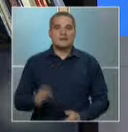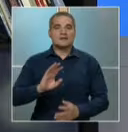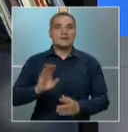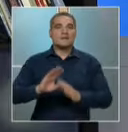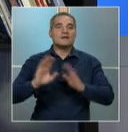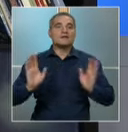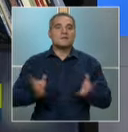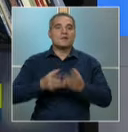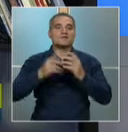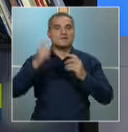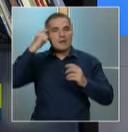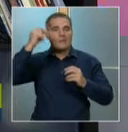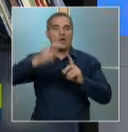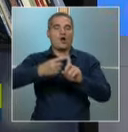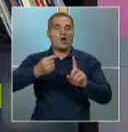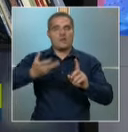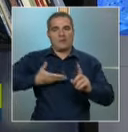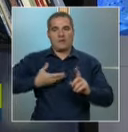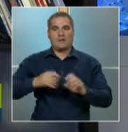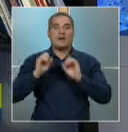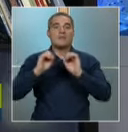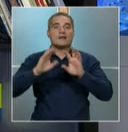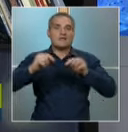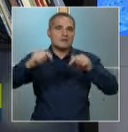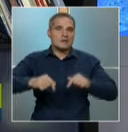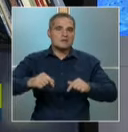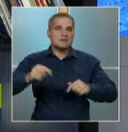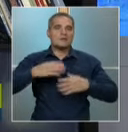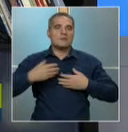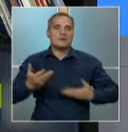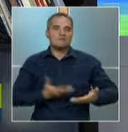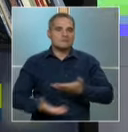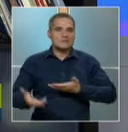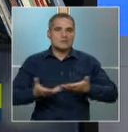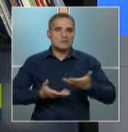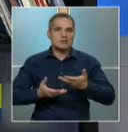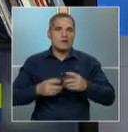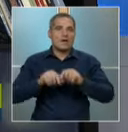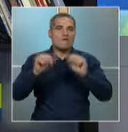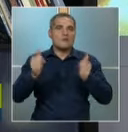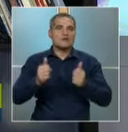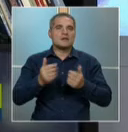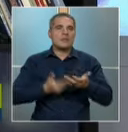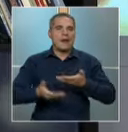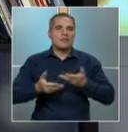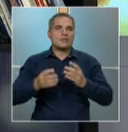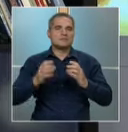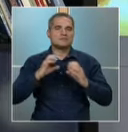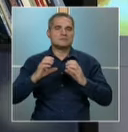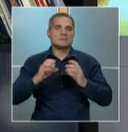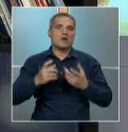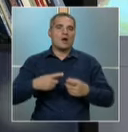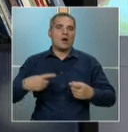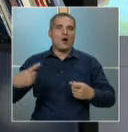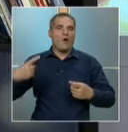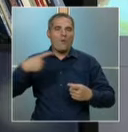Здравейте! Започва Знание БГ от студиото в Благоевград. Предаването днес ще бъде дискусия под формата на дебат, а темата е убиват